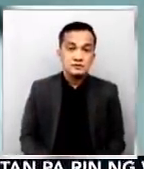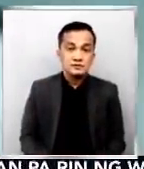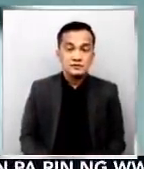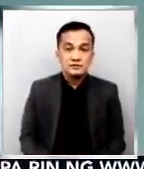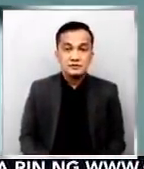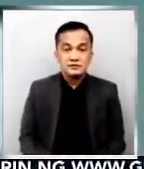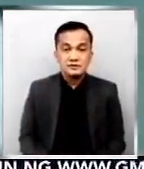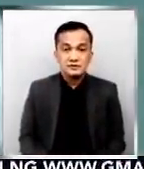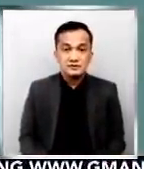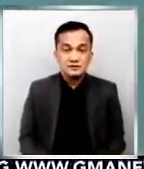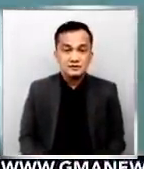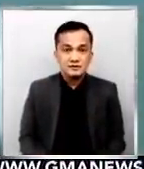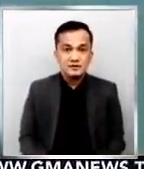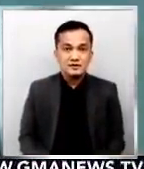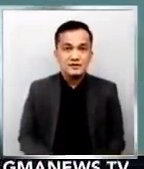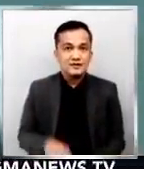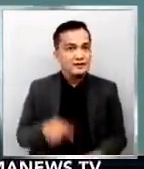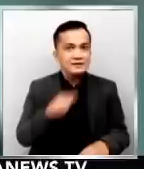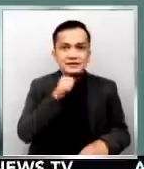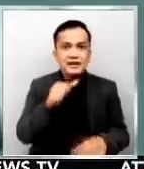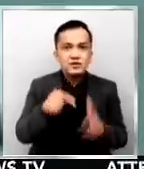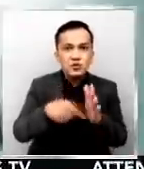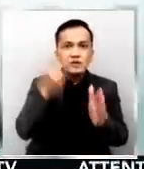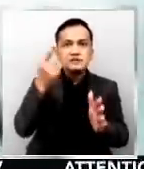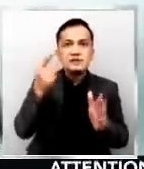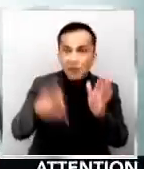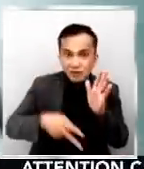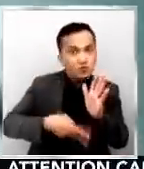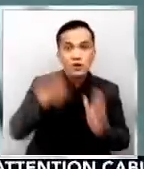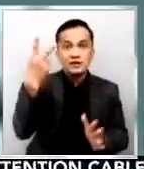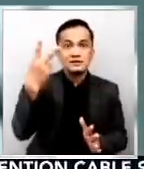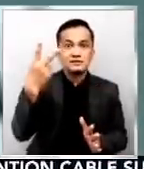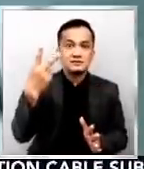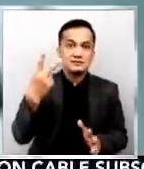Not once, but twice.